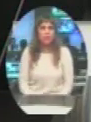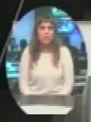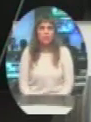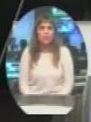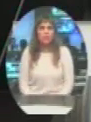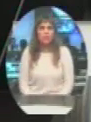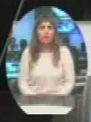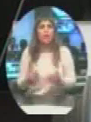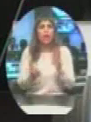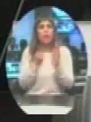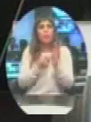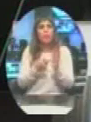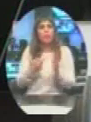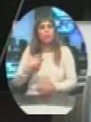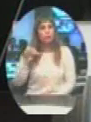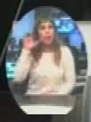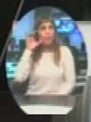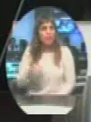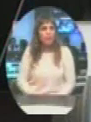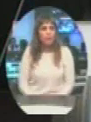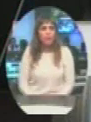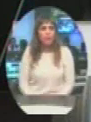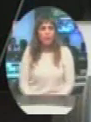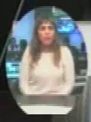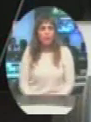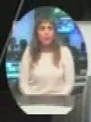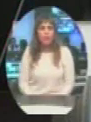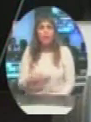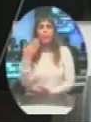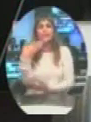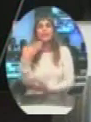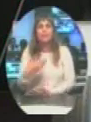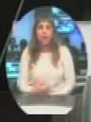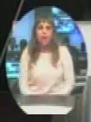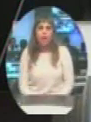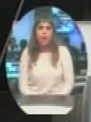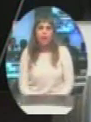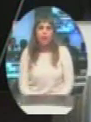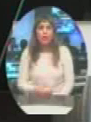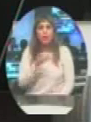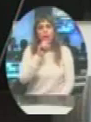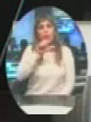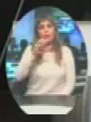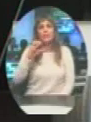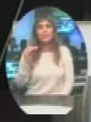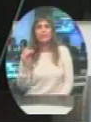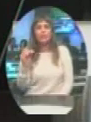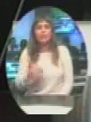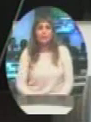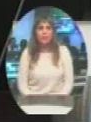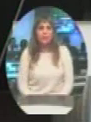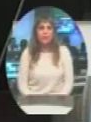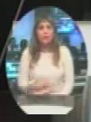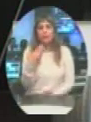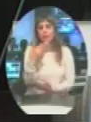הרבה פעמים שמעתי שכאילו, אבל המדינה במדינת ה-OECD ומדינה כמו